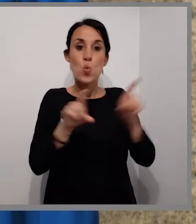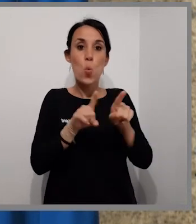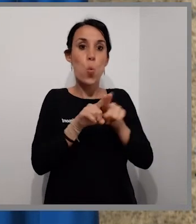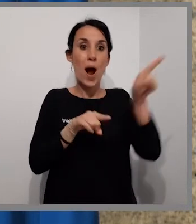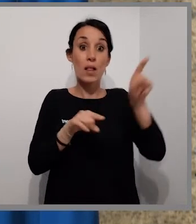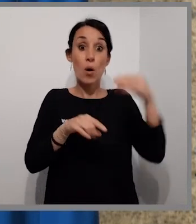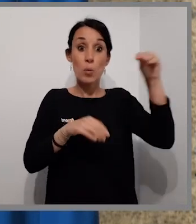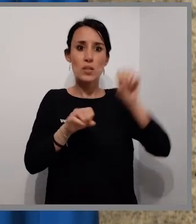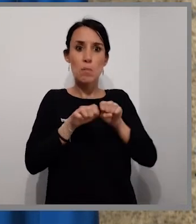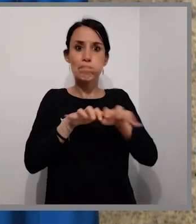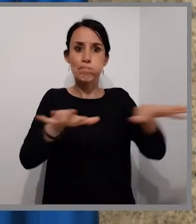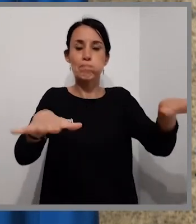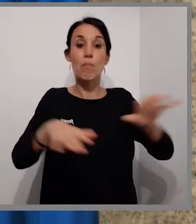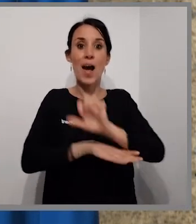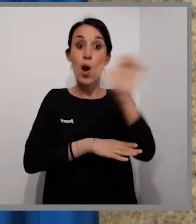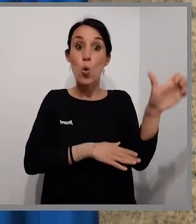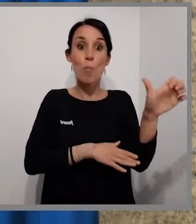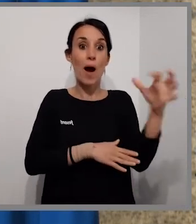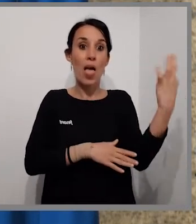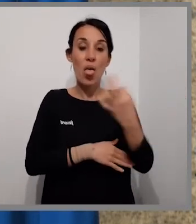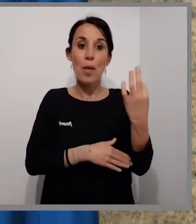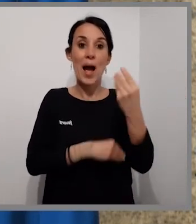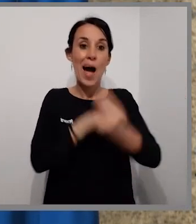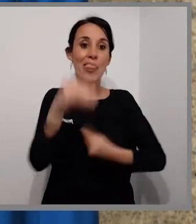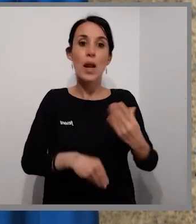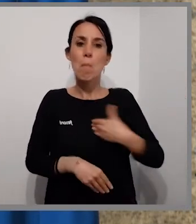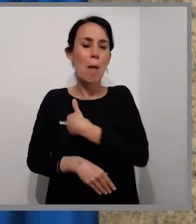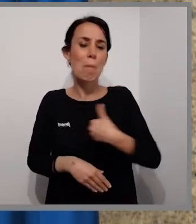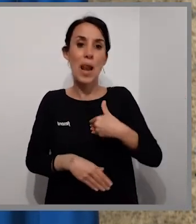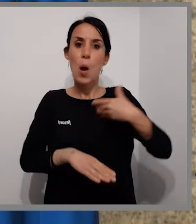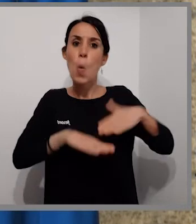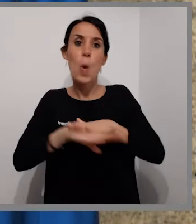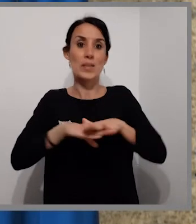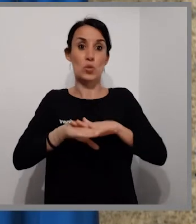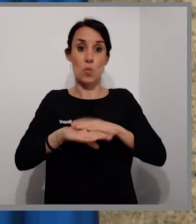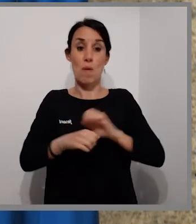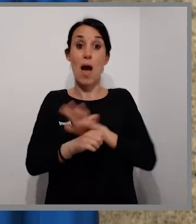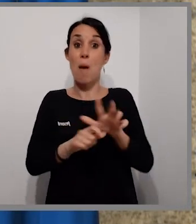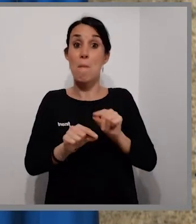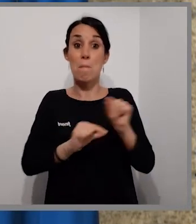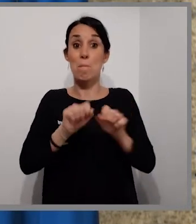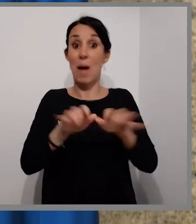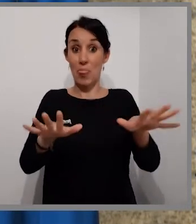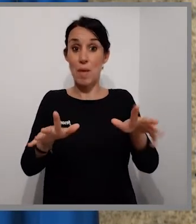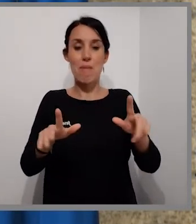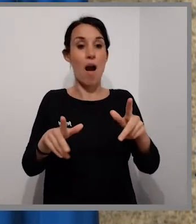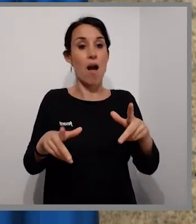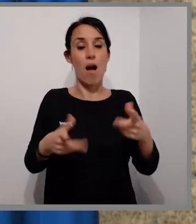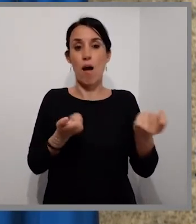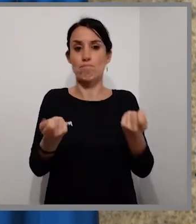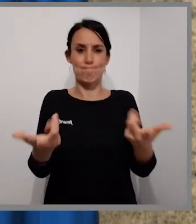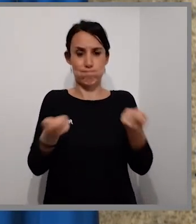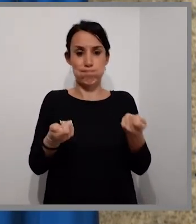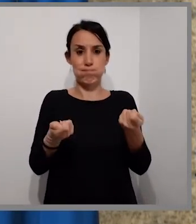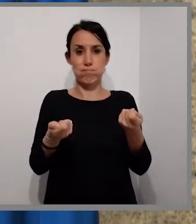de ressonància favorable a que Europa sigui un actor definitiu en l'eixida de la pandèmia. I pel que fa a la